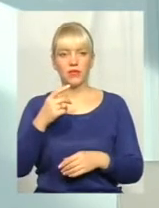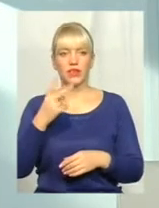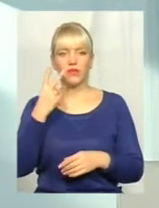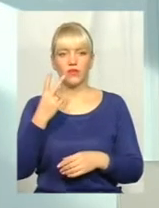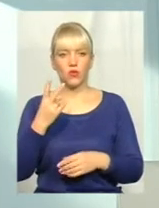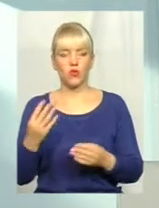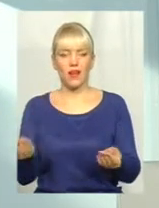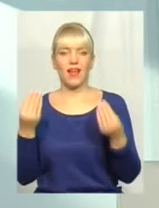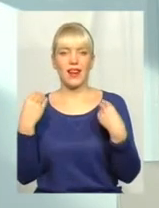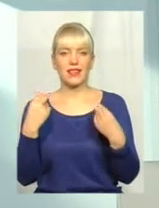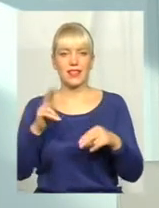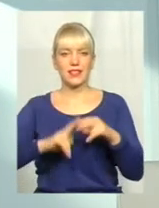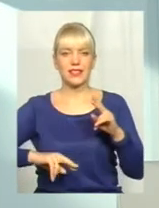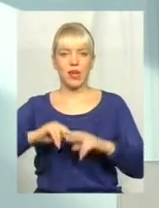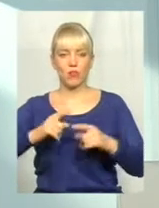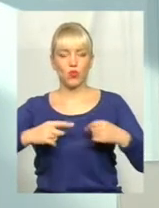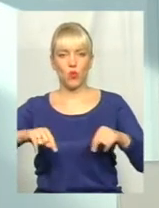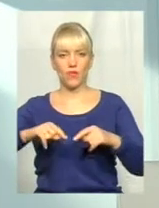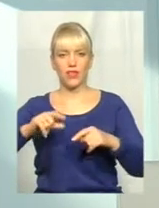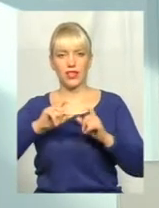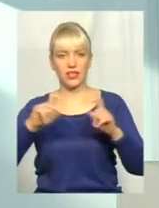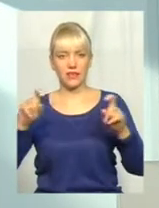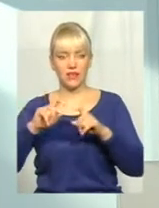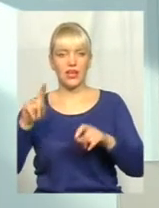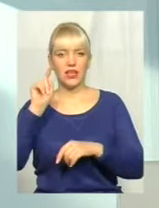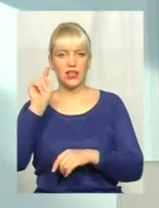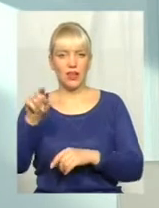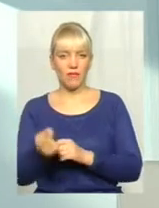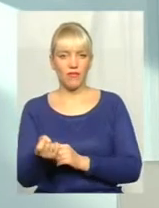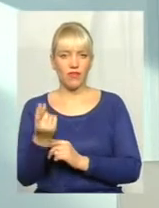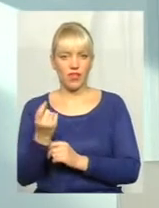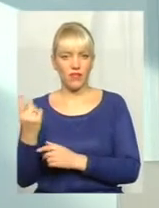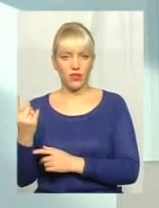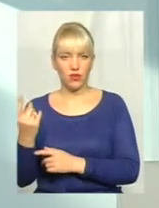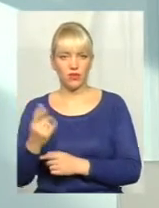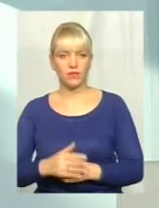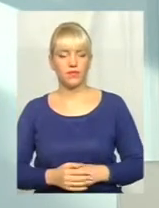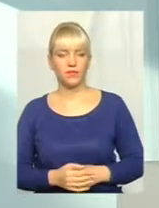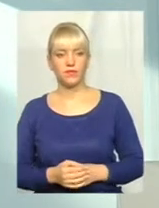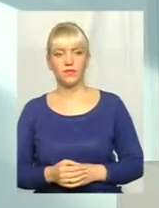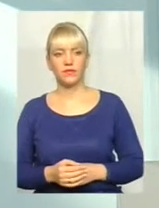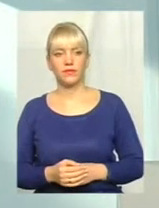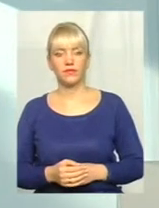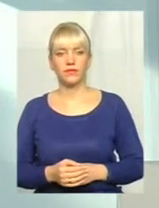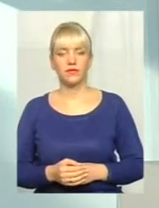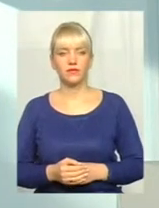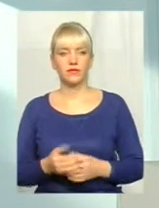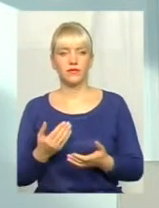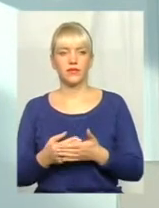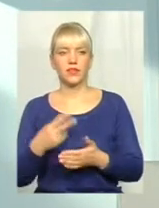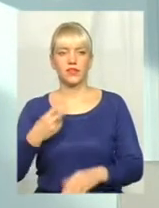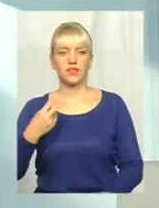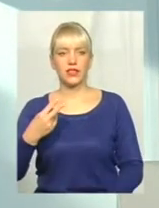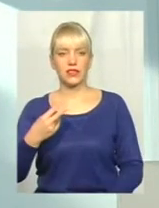елітних забудовників. І там виявлено, напевно, що, якщо мені не зраджує пам'ять, більше